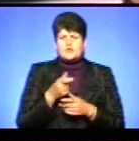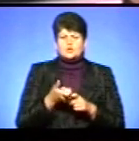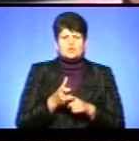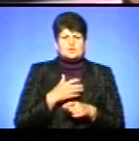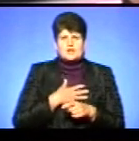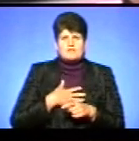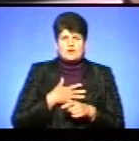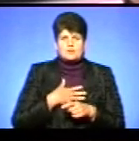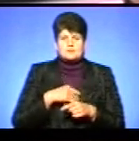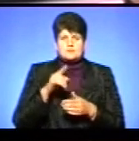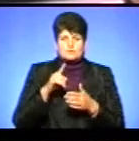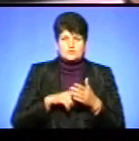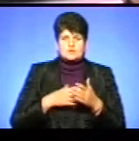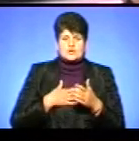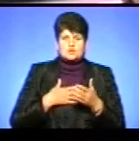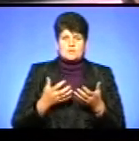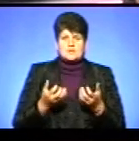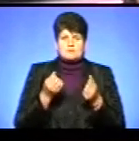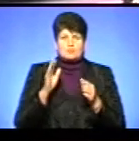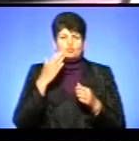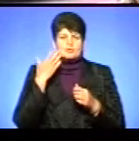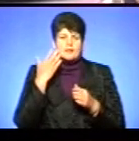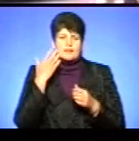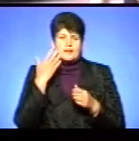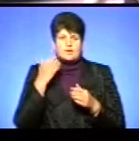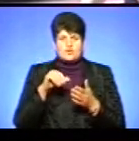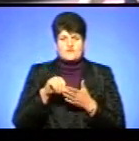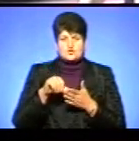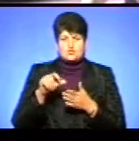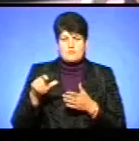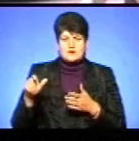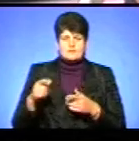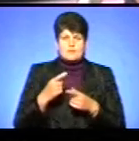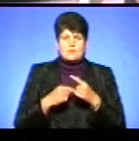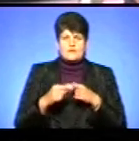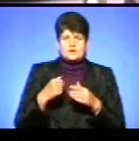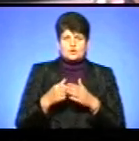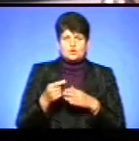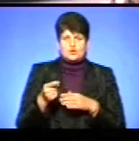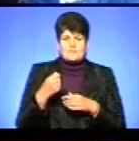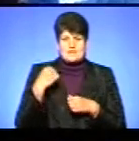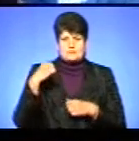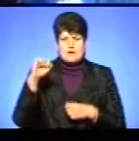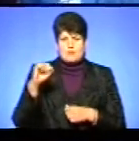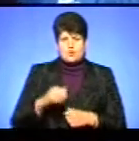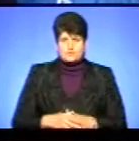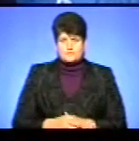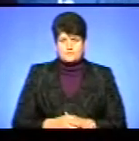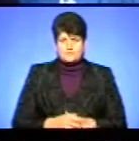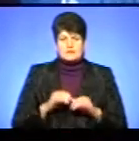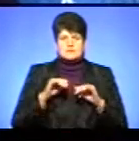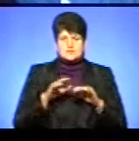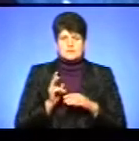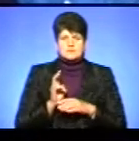хвилюється, ми сподіваємося, що з нашою підтримкою вона буде легко, їй буде легко виступати, вона повернеться до Тернополя з перемогою. Захід